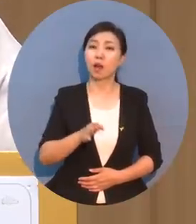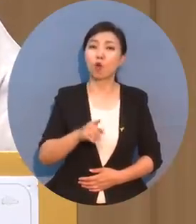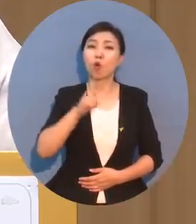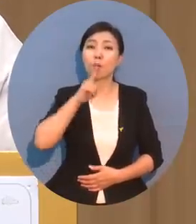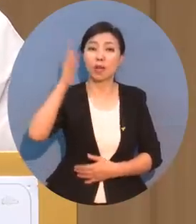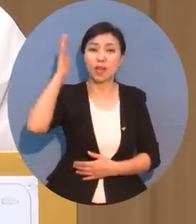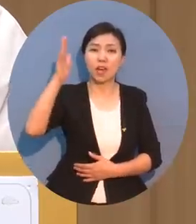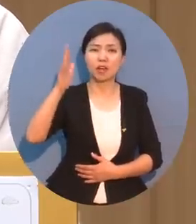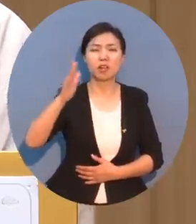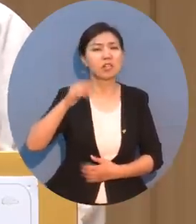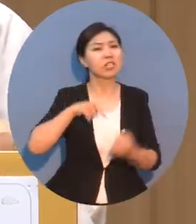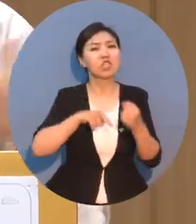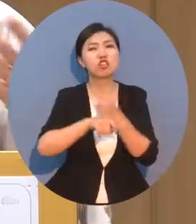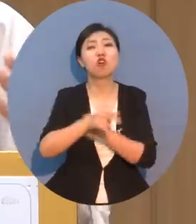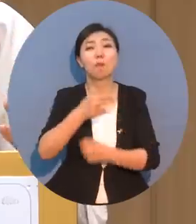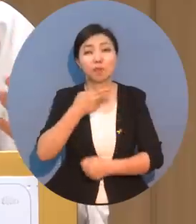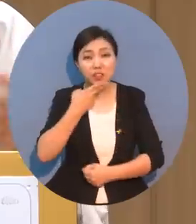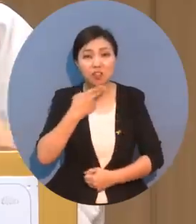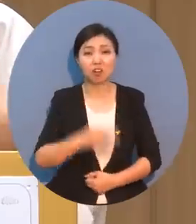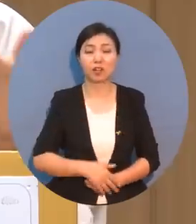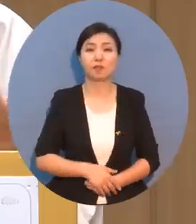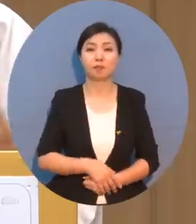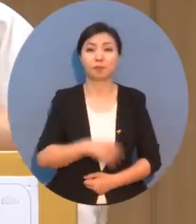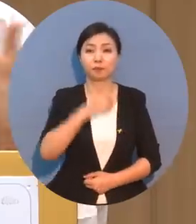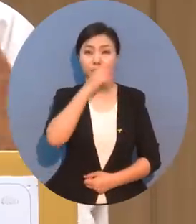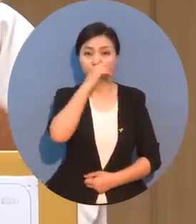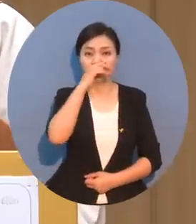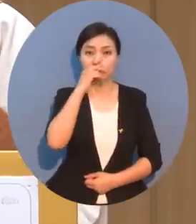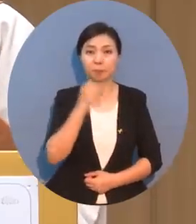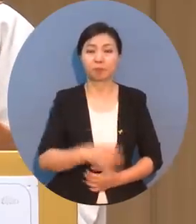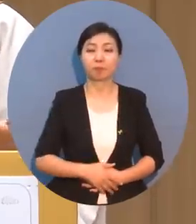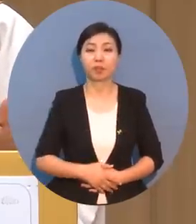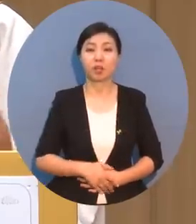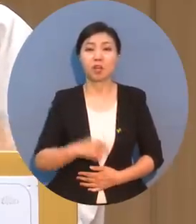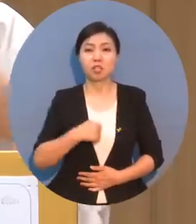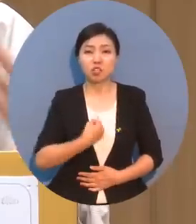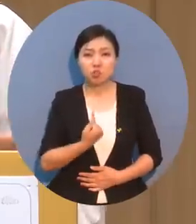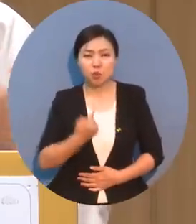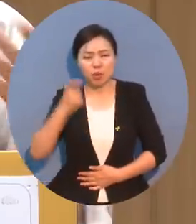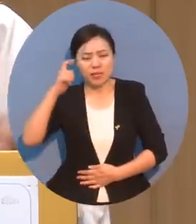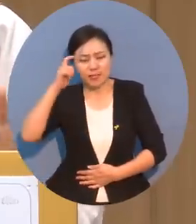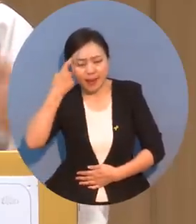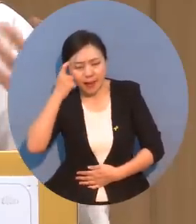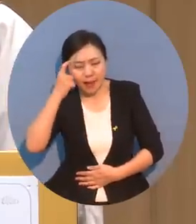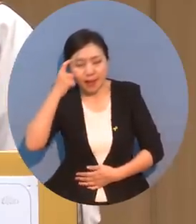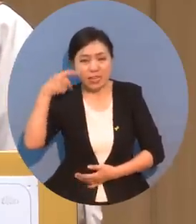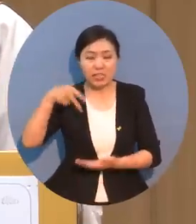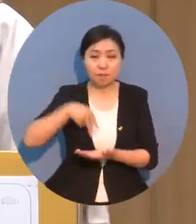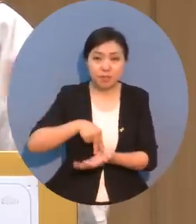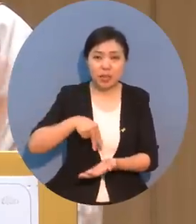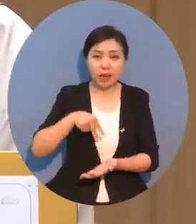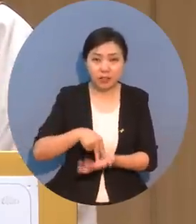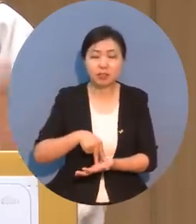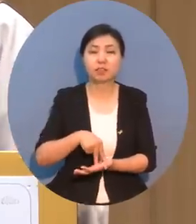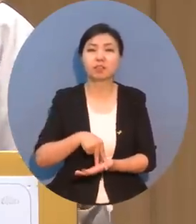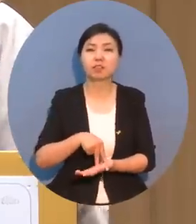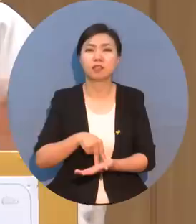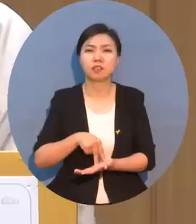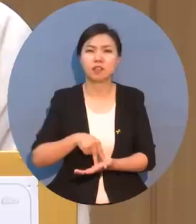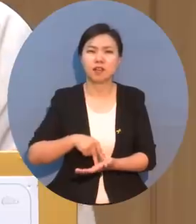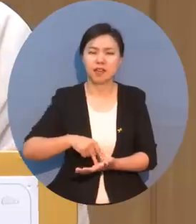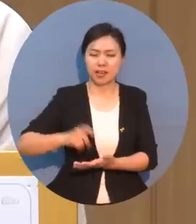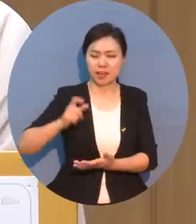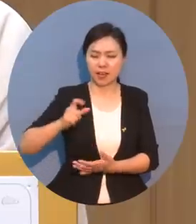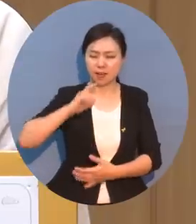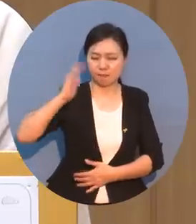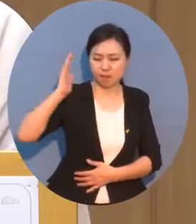그러니까 자기가 항상 자기의 어떤 견해나 생각이나 이런 거를 다